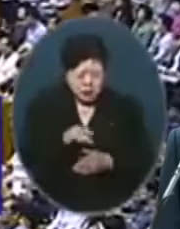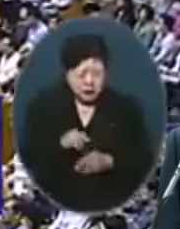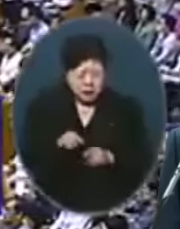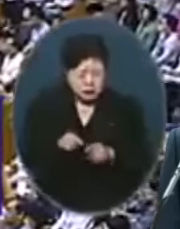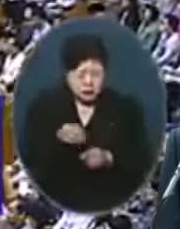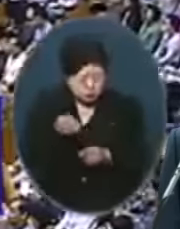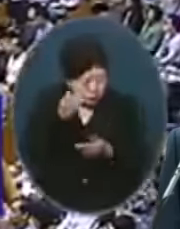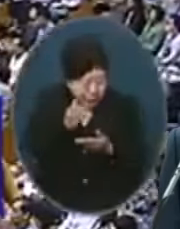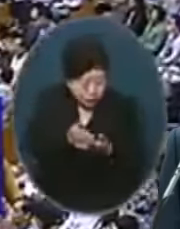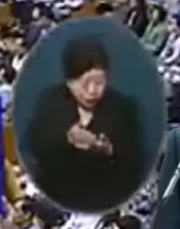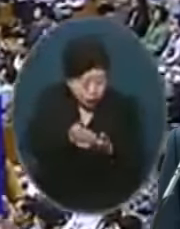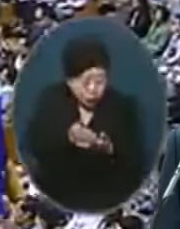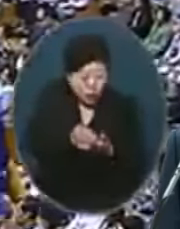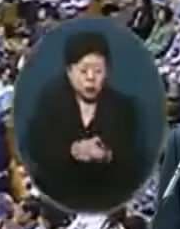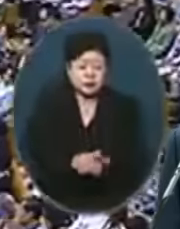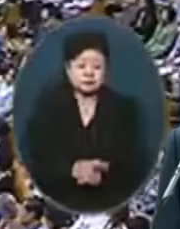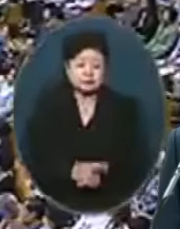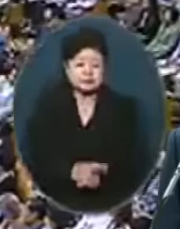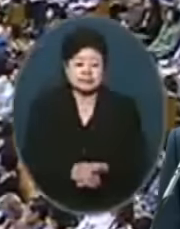말라.